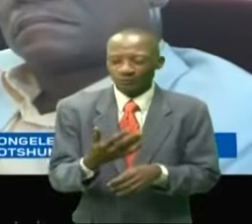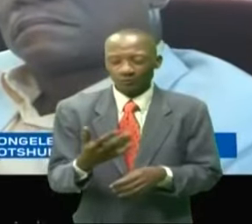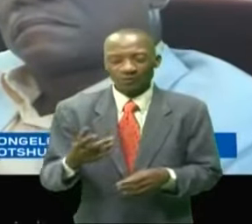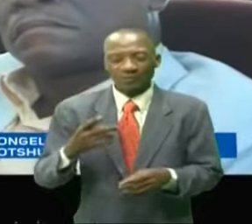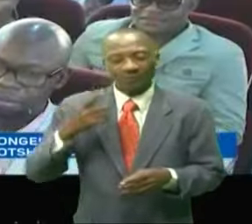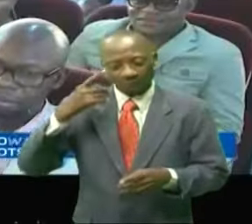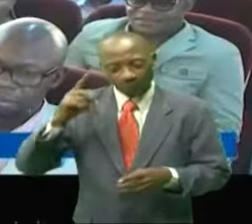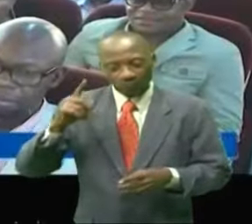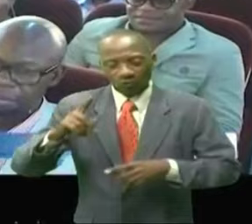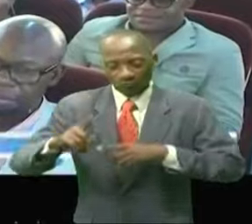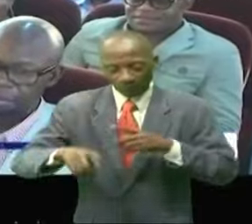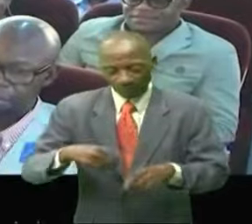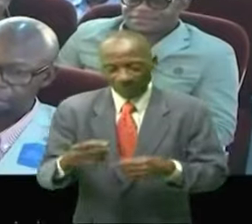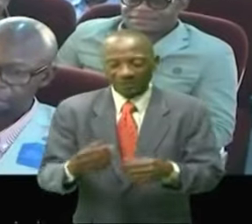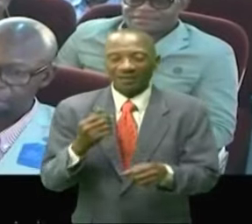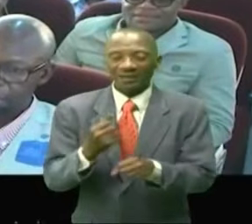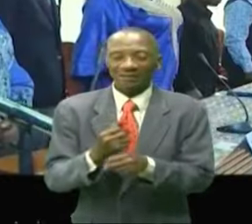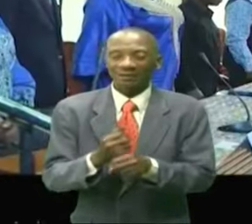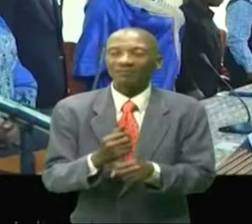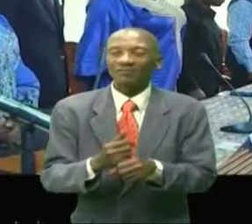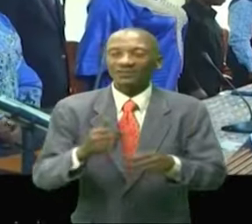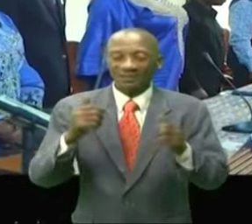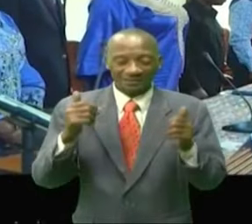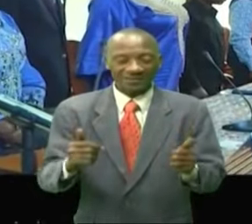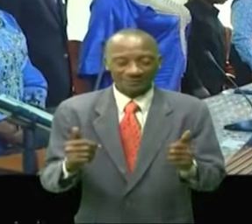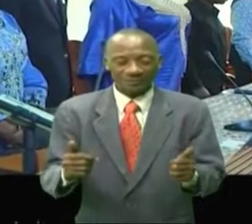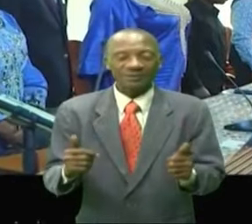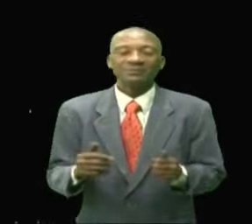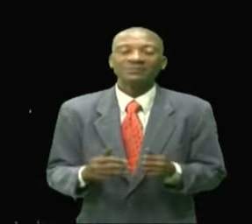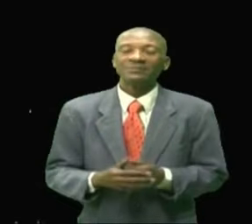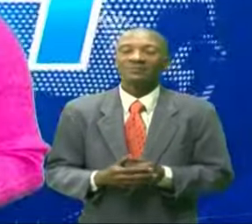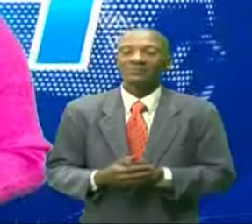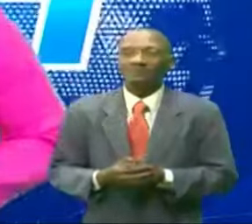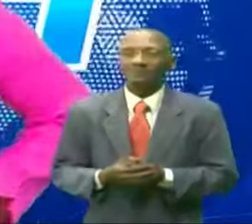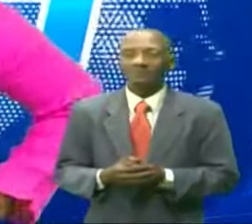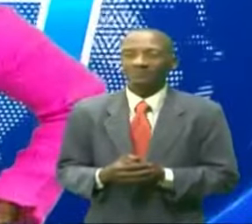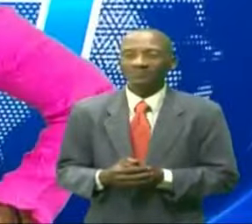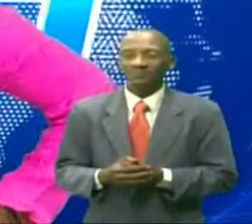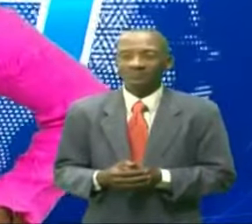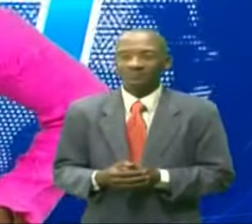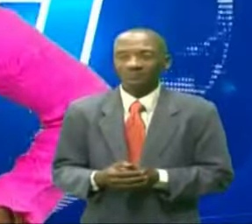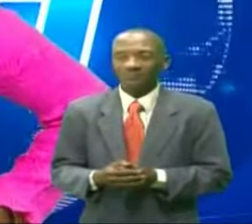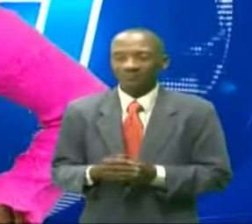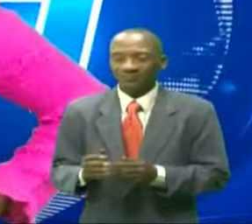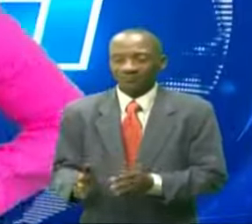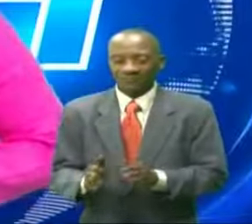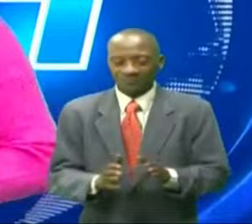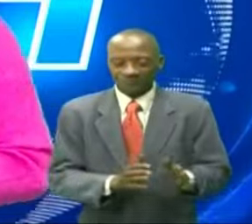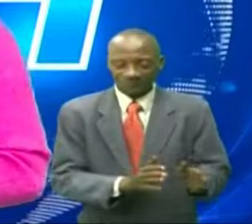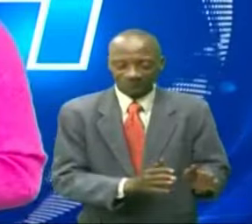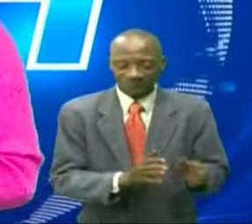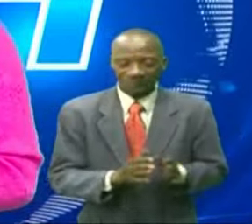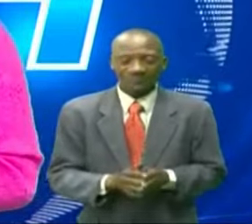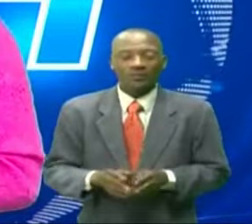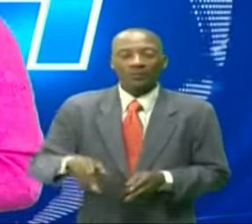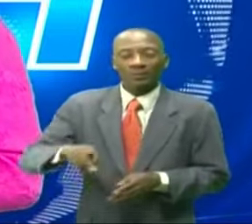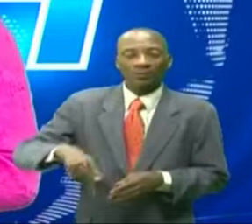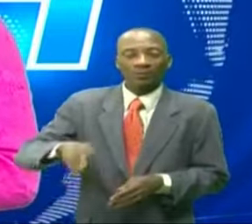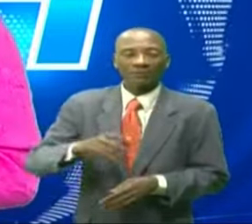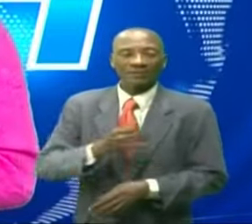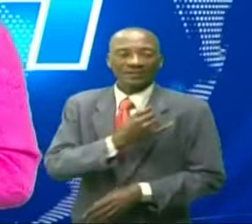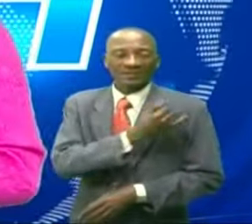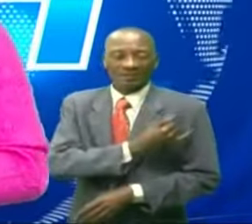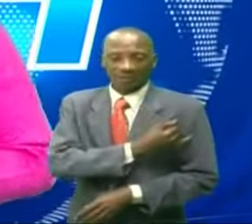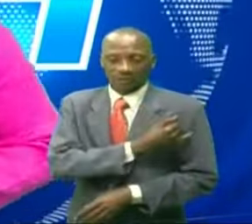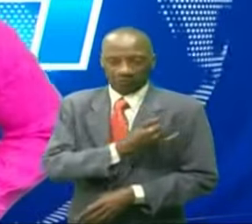2, 3 et 4 à tous les démembrements de la CENI. Cap sur la province de l'Ituri où les travaux